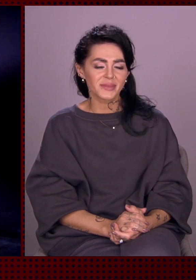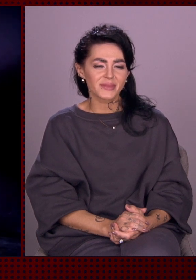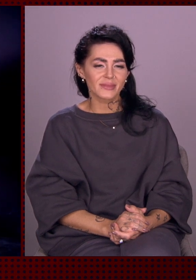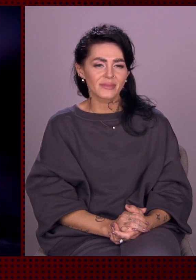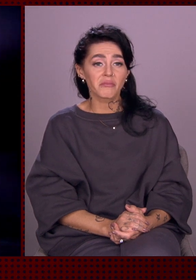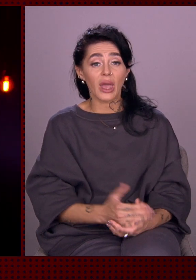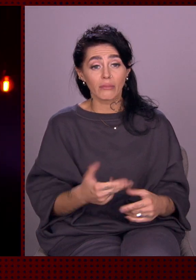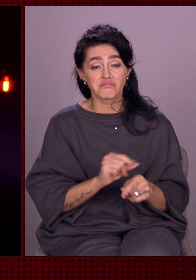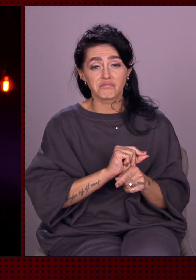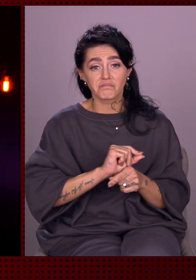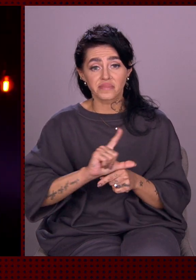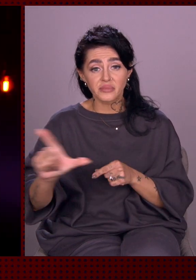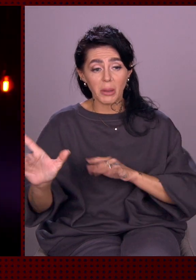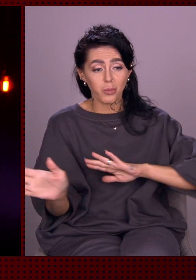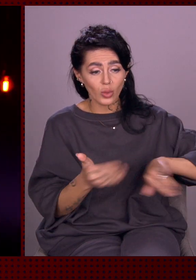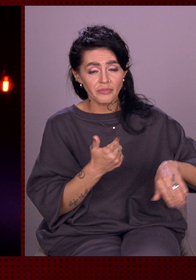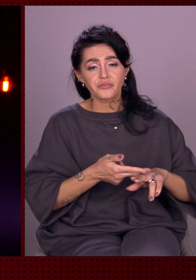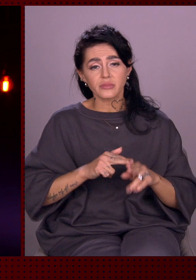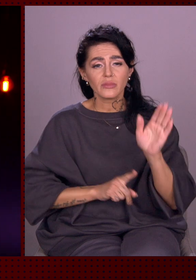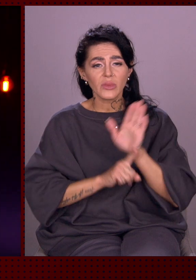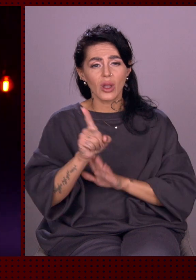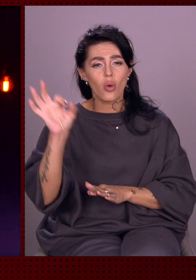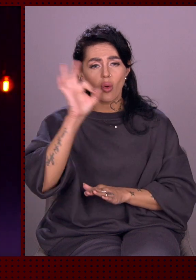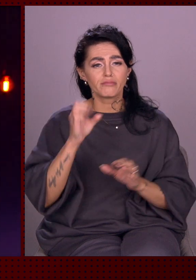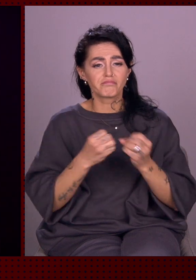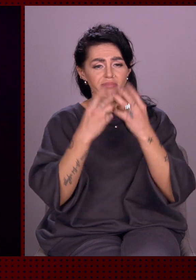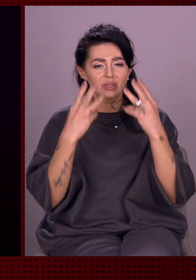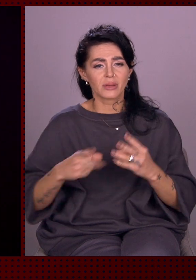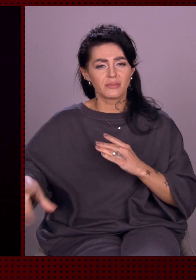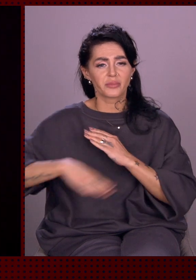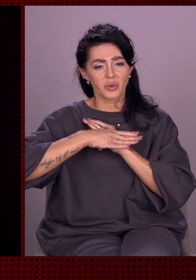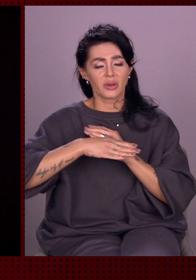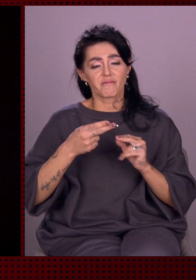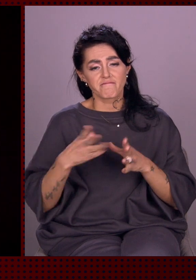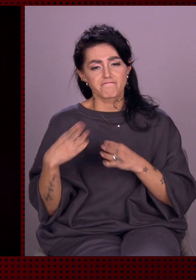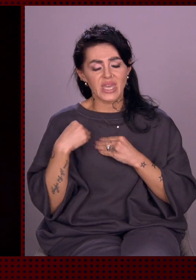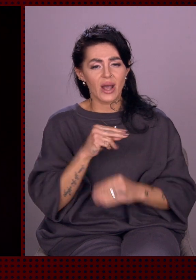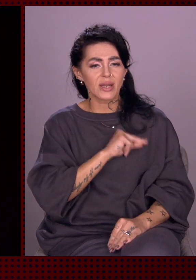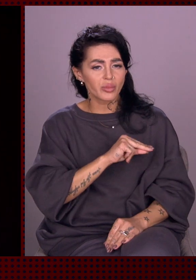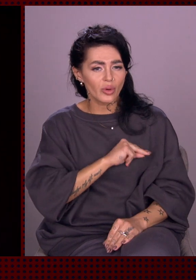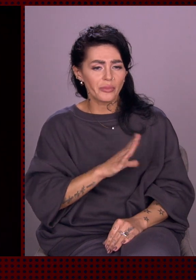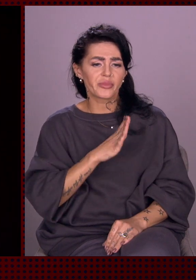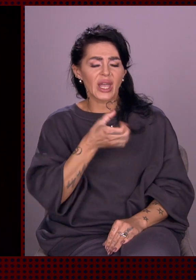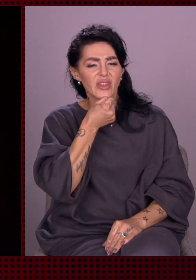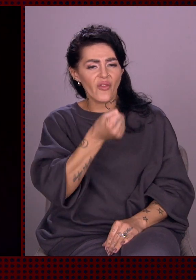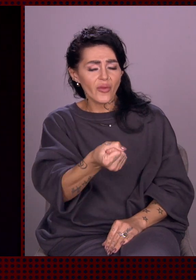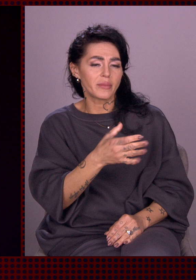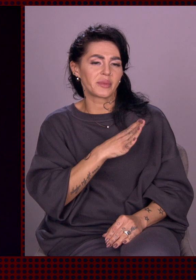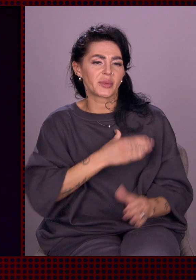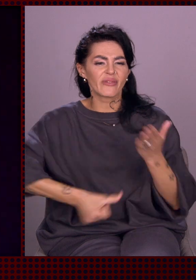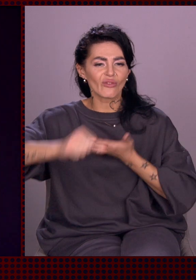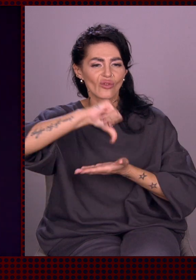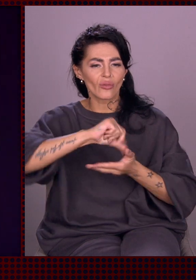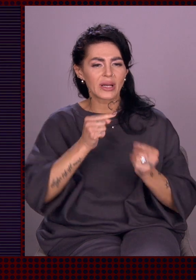Ну і після цього пропозиція стосовно продюсування тебе як артиста. Почали там брати інтерв'ю, виступати на якихось